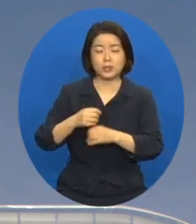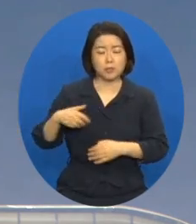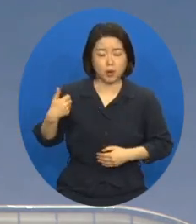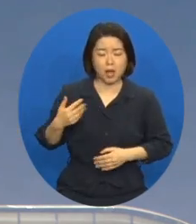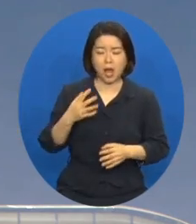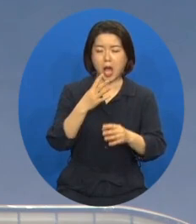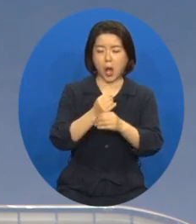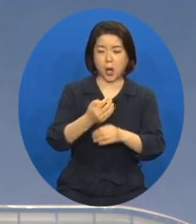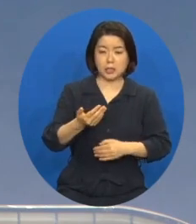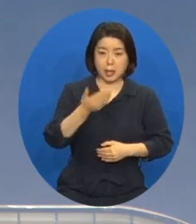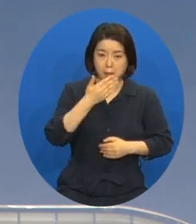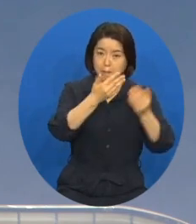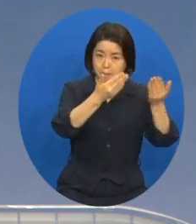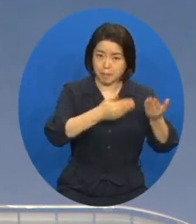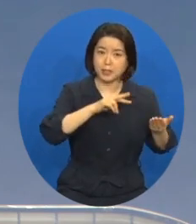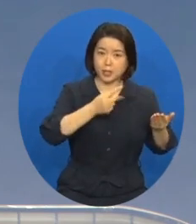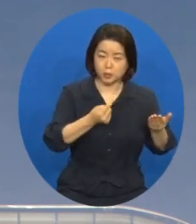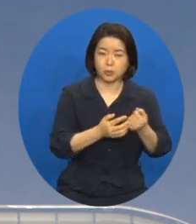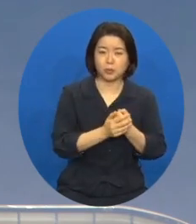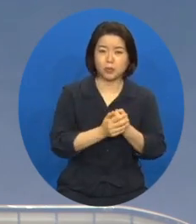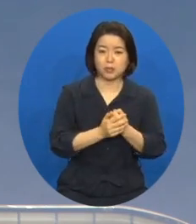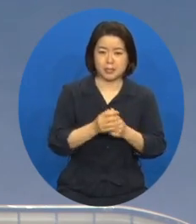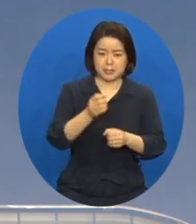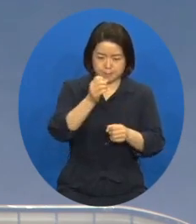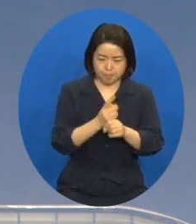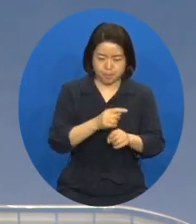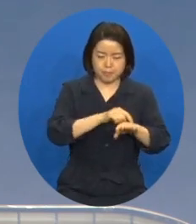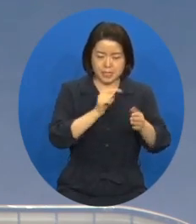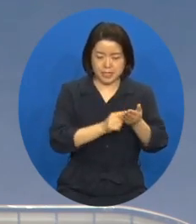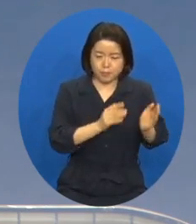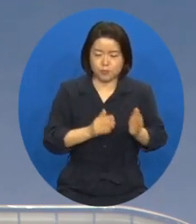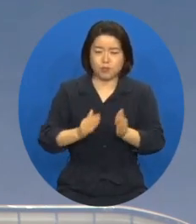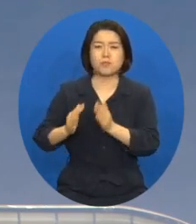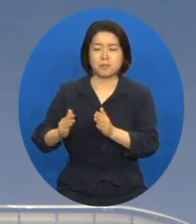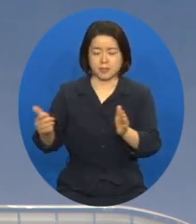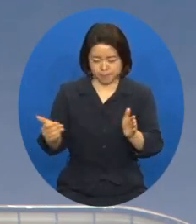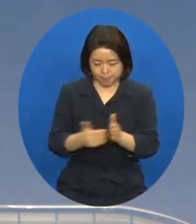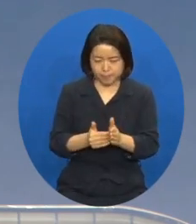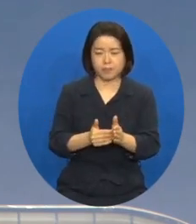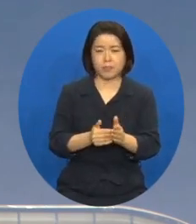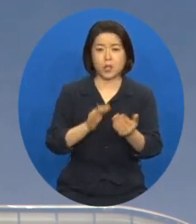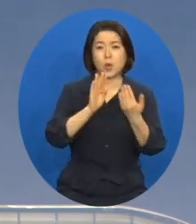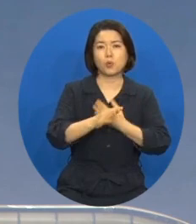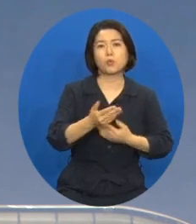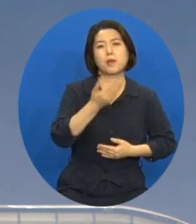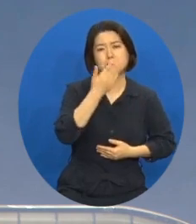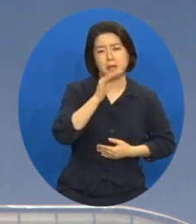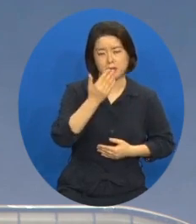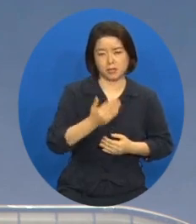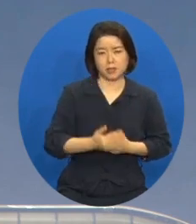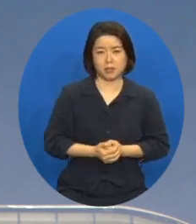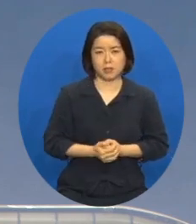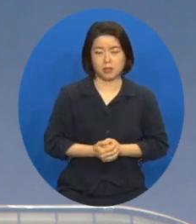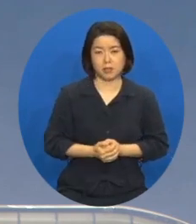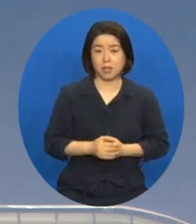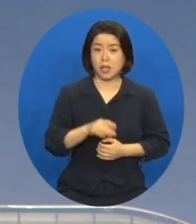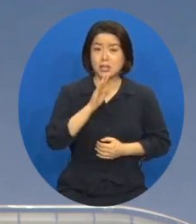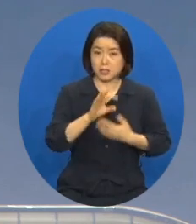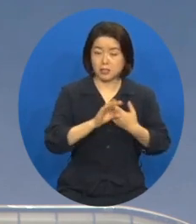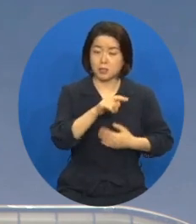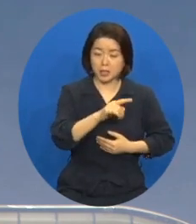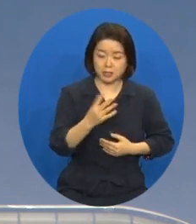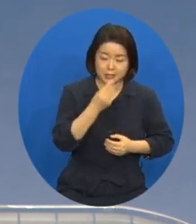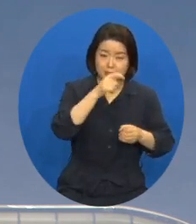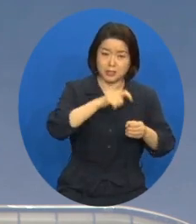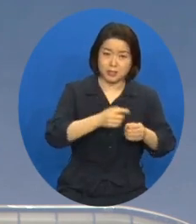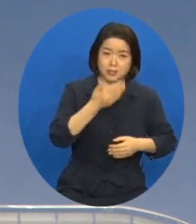언제 성찬을 받아도 준비되어져 있는 마음으로 성찬을 받아야죠. 그래야 그 성찬이 역사가